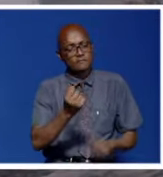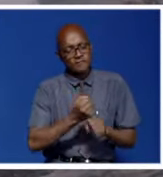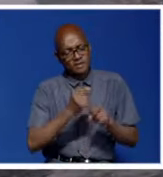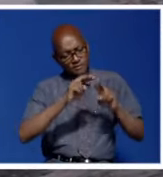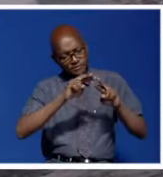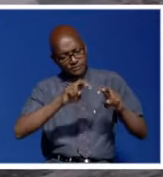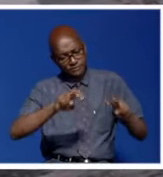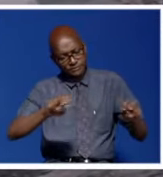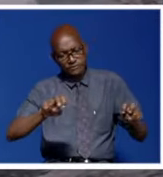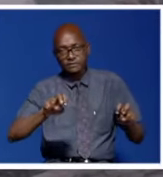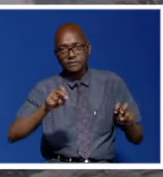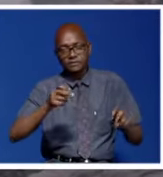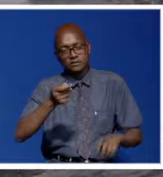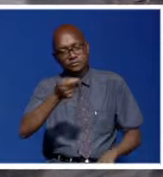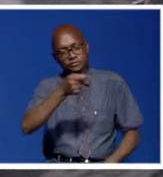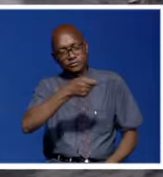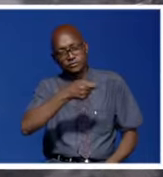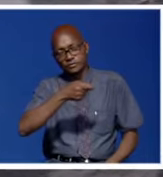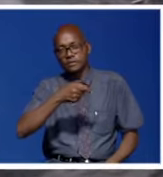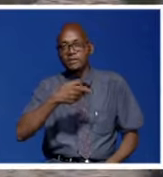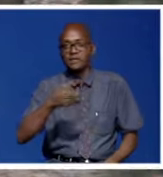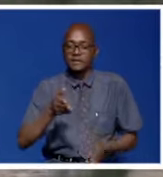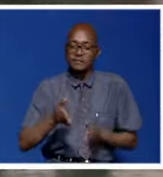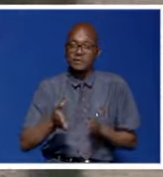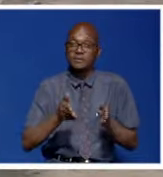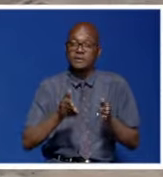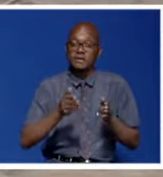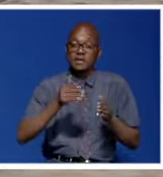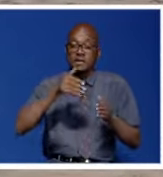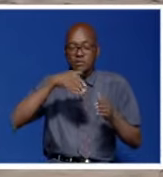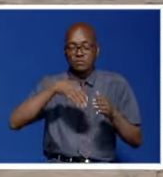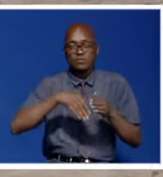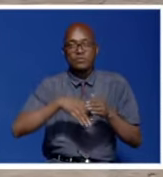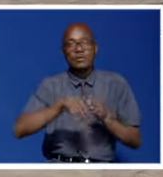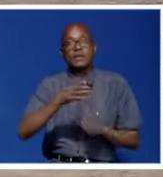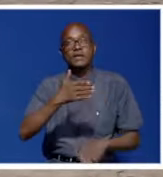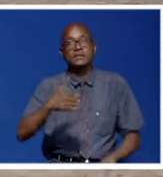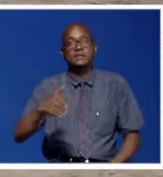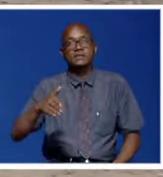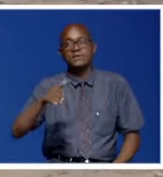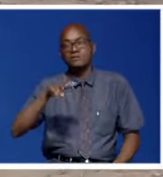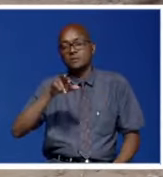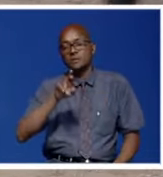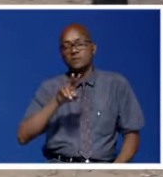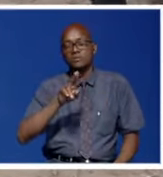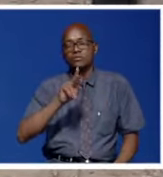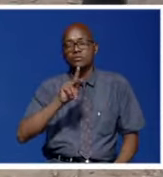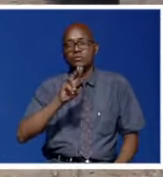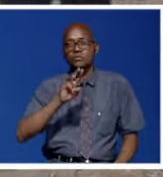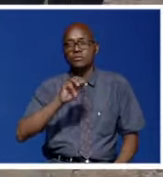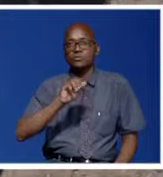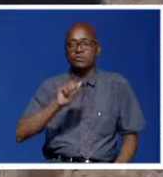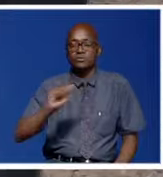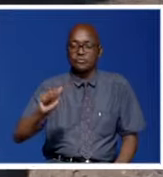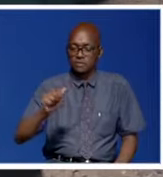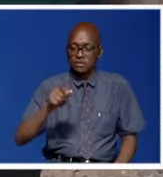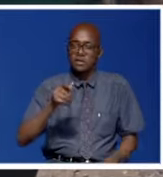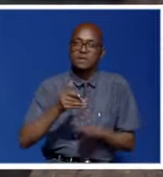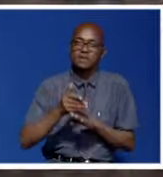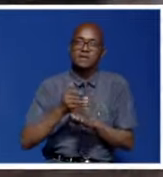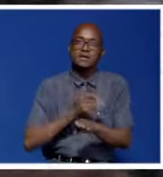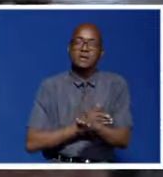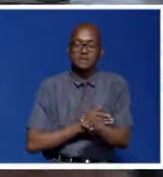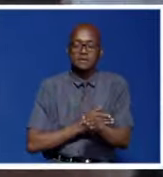wa kuchora ramani ya ujenzi wa barabara ya bonde la Ziwa Rukwa pembeni ya milima ya Iyamba Iyamfipa kabla